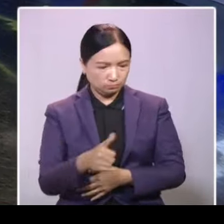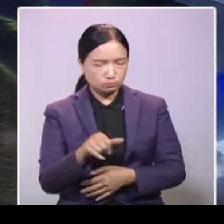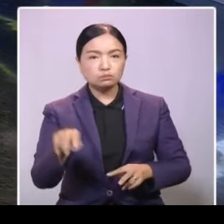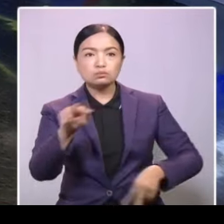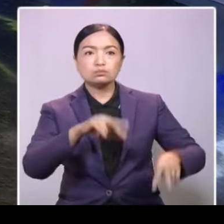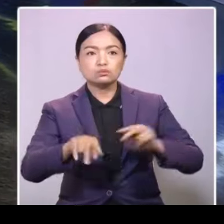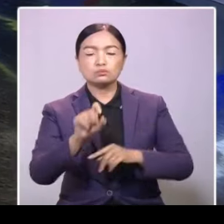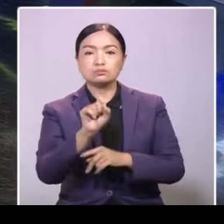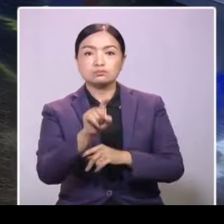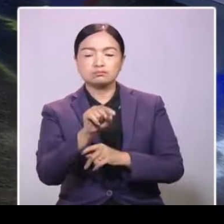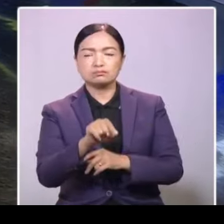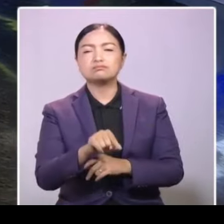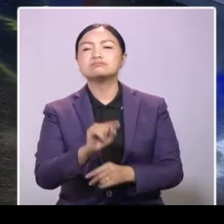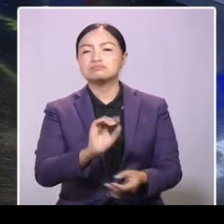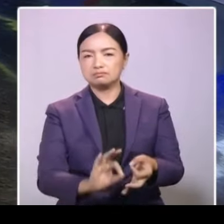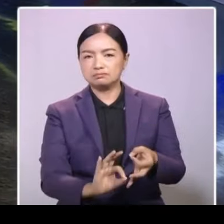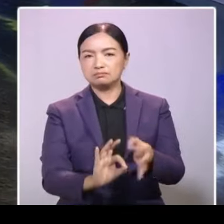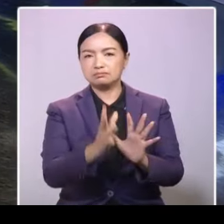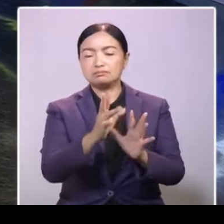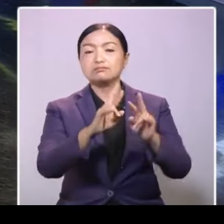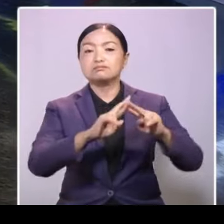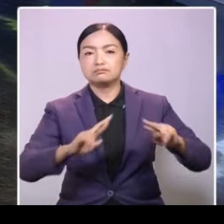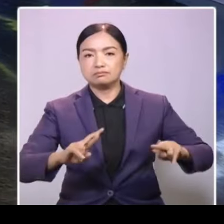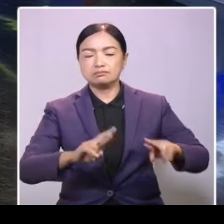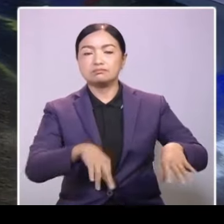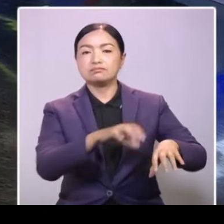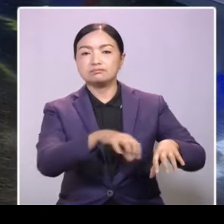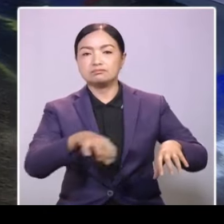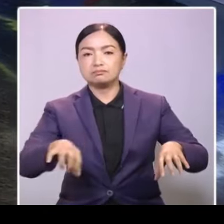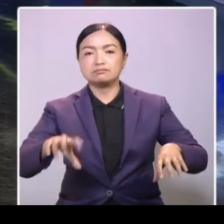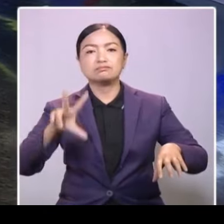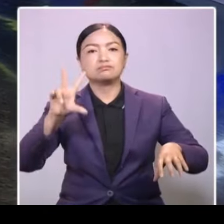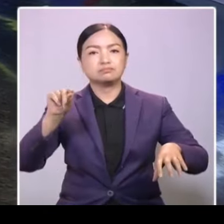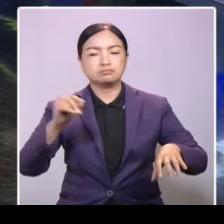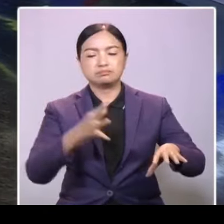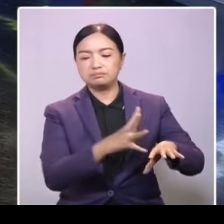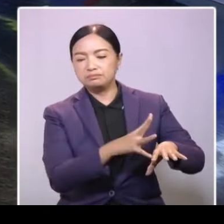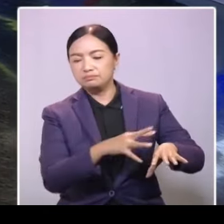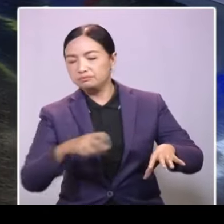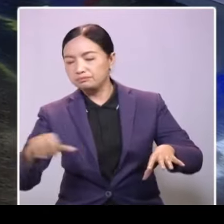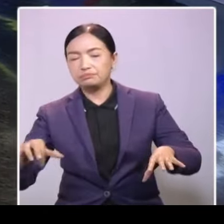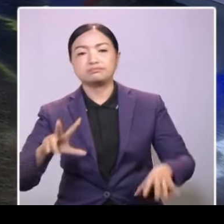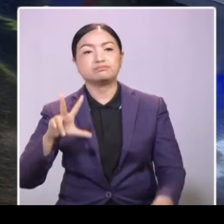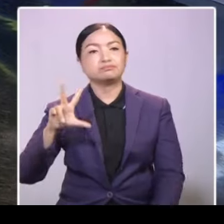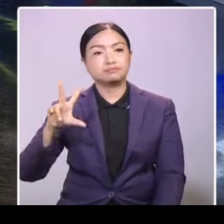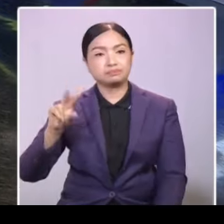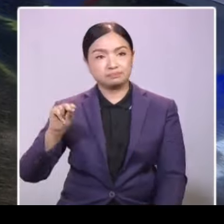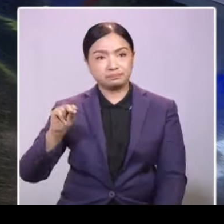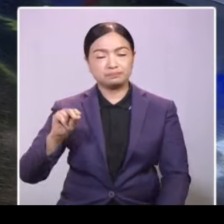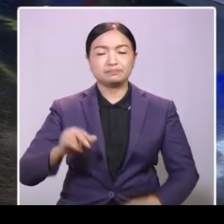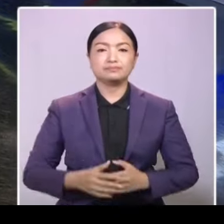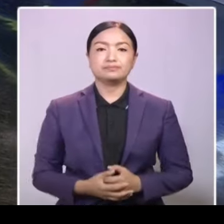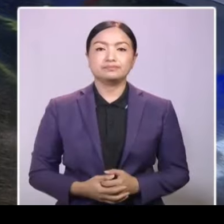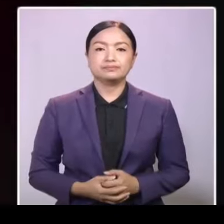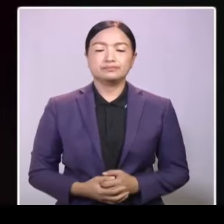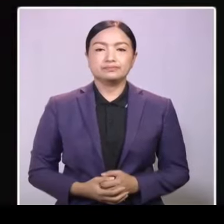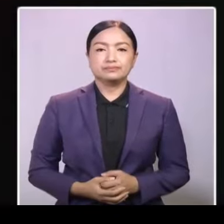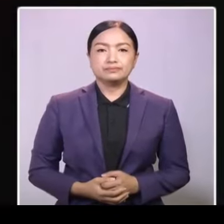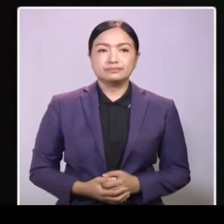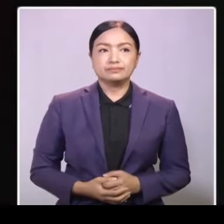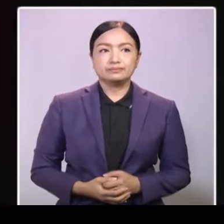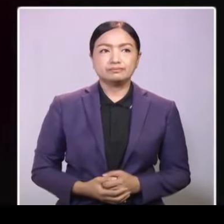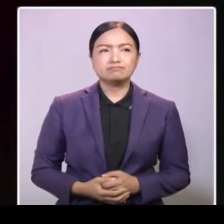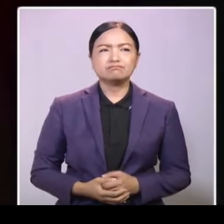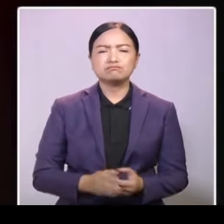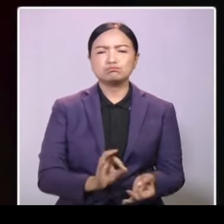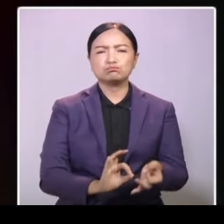ดนี้นะคะมีเพลิงเผาไหม้ร้านค้าเสียหายไปกว่า30ร้านด้วยกันเดี๋ยวเราไปดูคลิปเหตุการณ์กันหน่อยค่ะ ไหม้